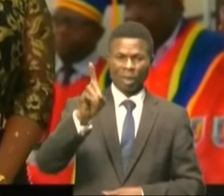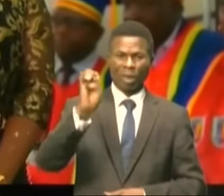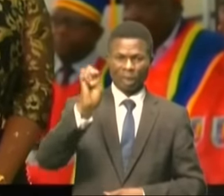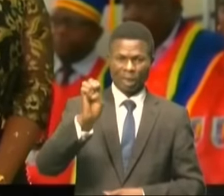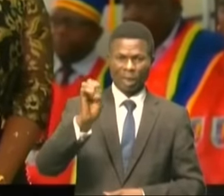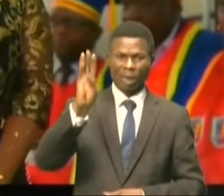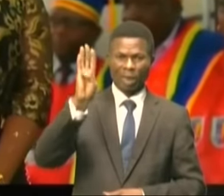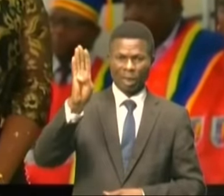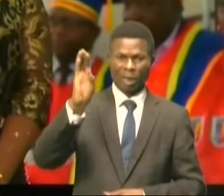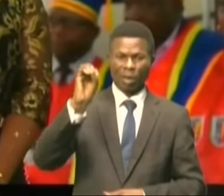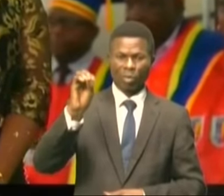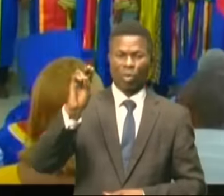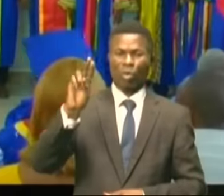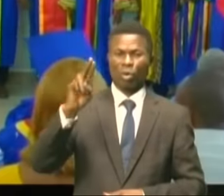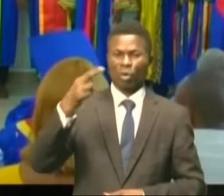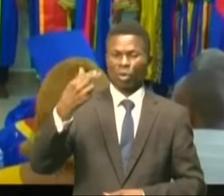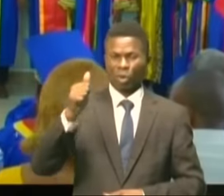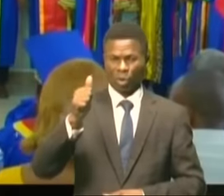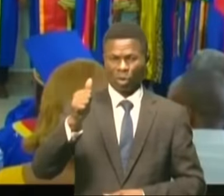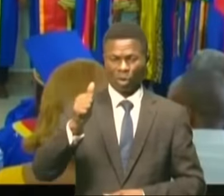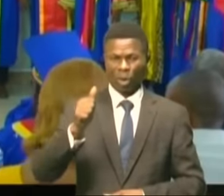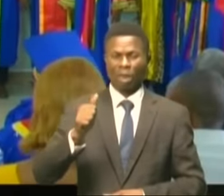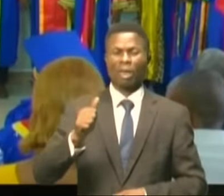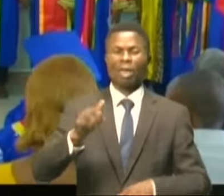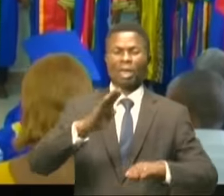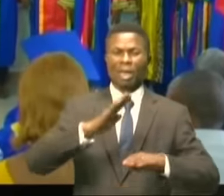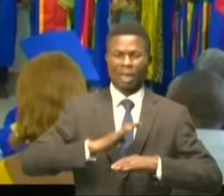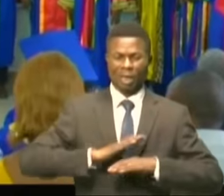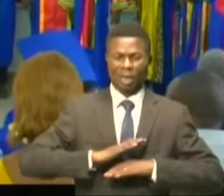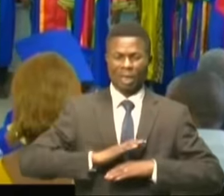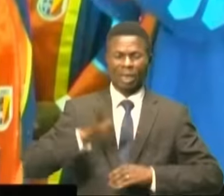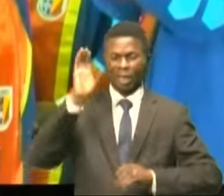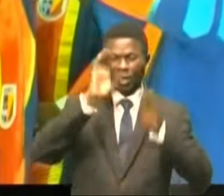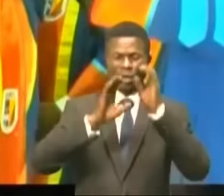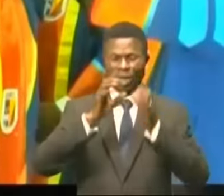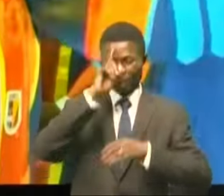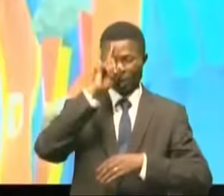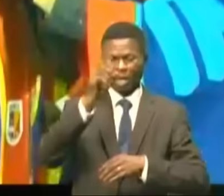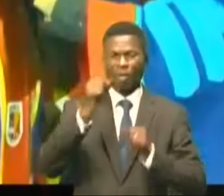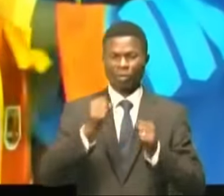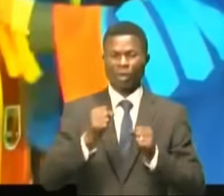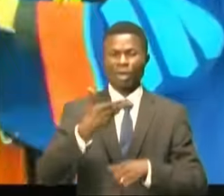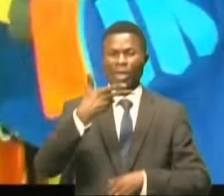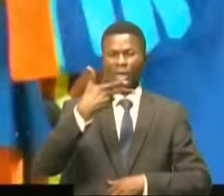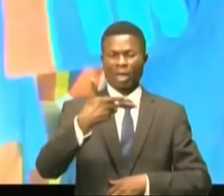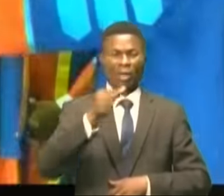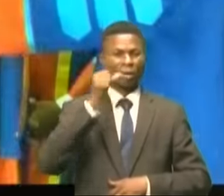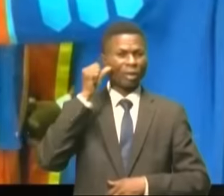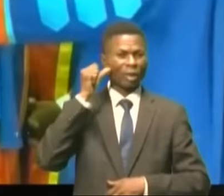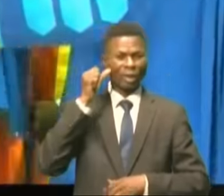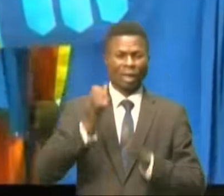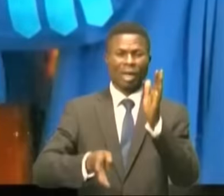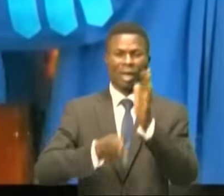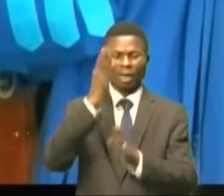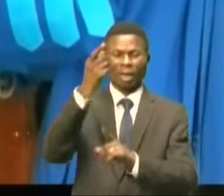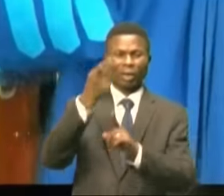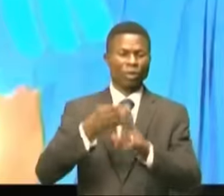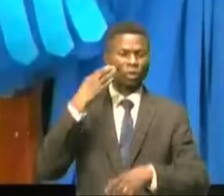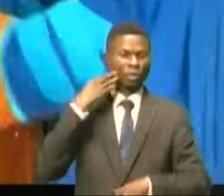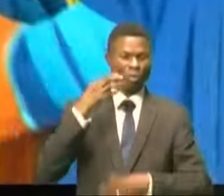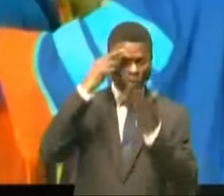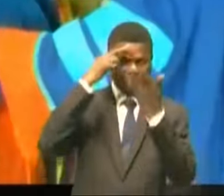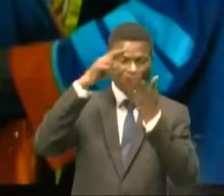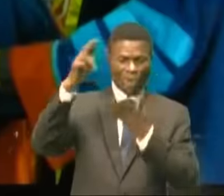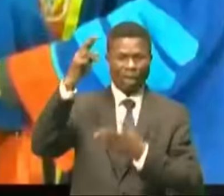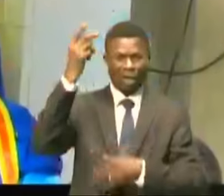qui a été au cœur d'une grande messe scientifique tenue ce mercredi 14 mais à l'université